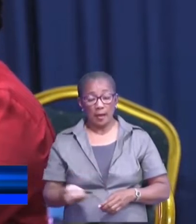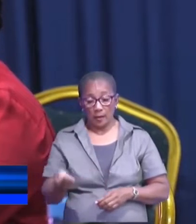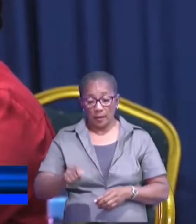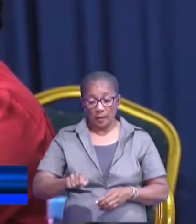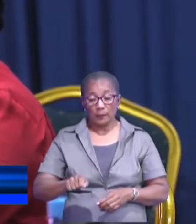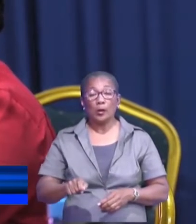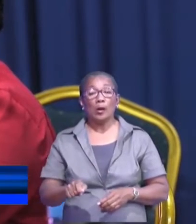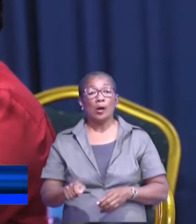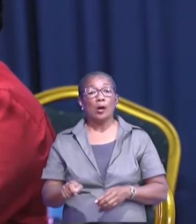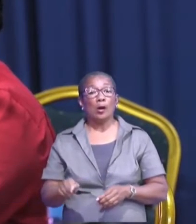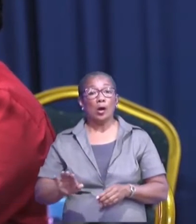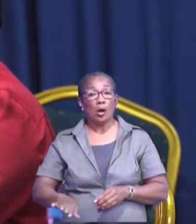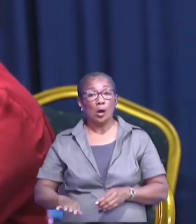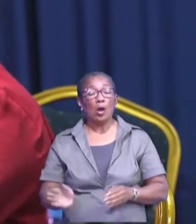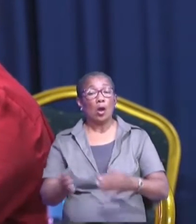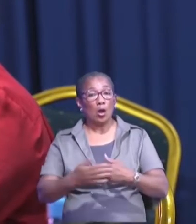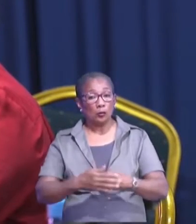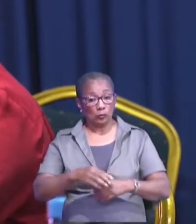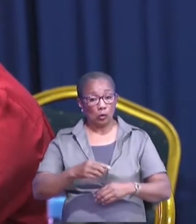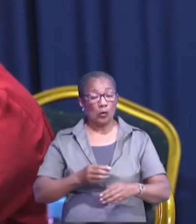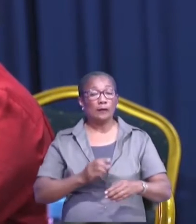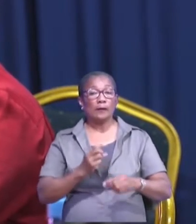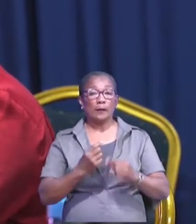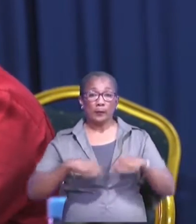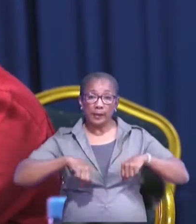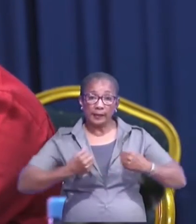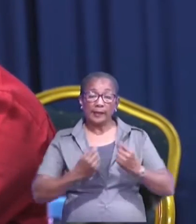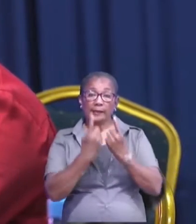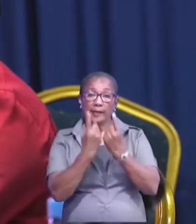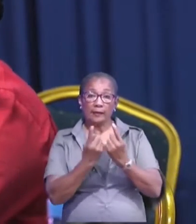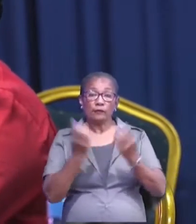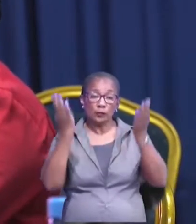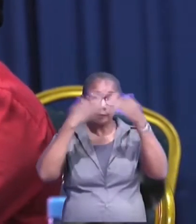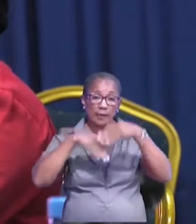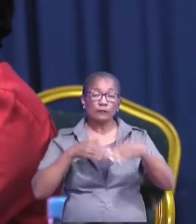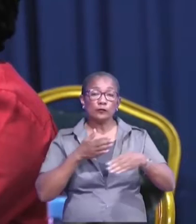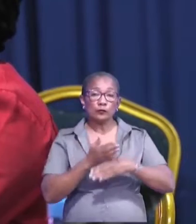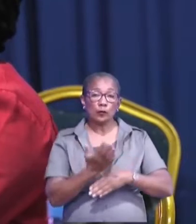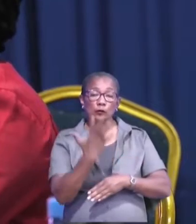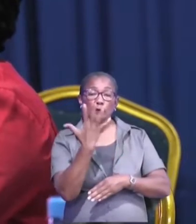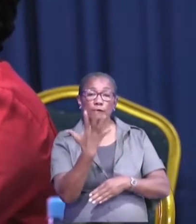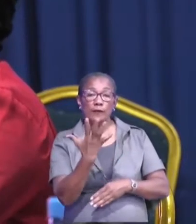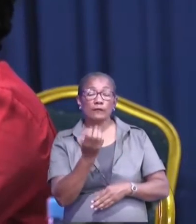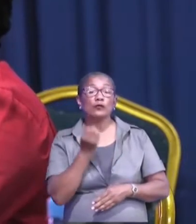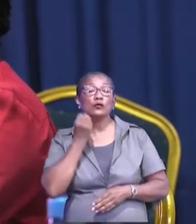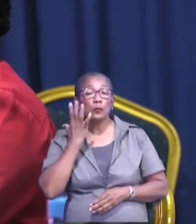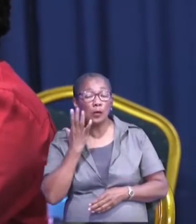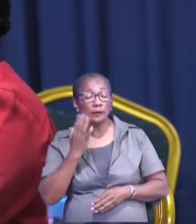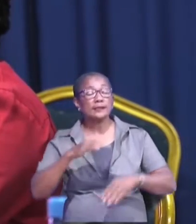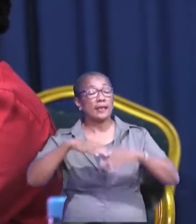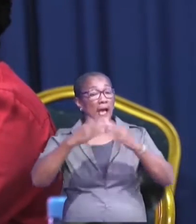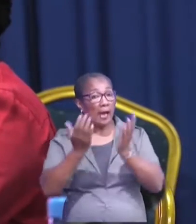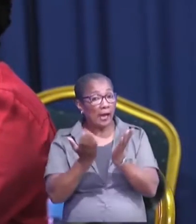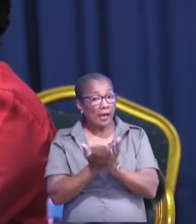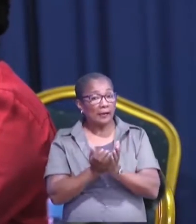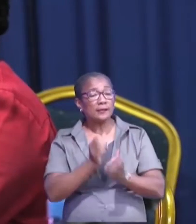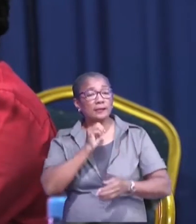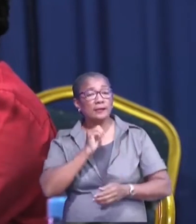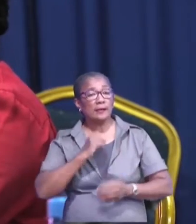begin if you rute nandeti en I waka go mit fif, you rum manteng, u sabi taki, alla den sansa unta